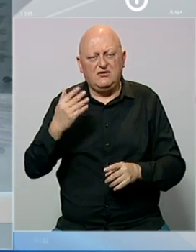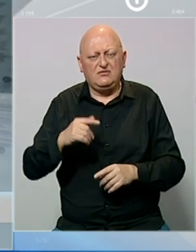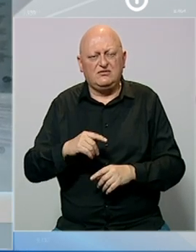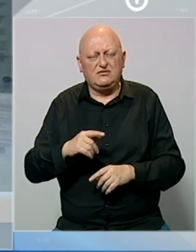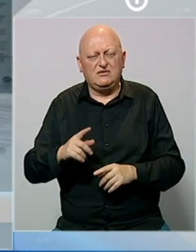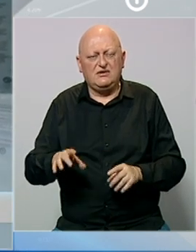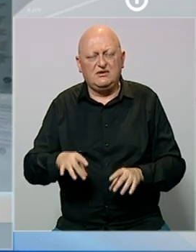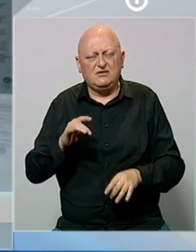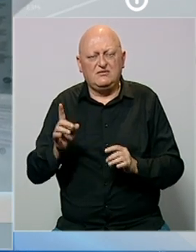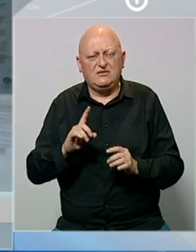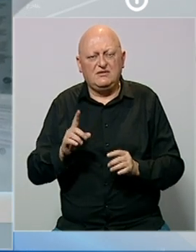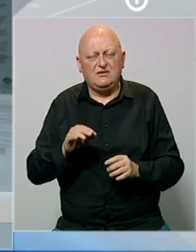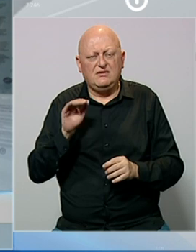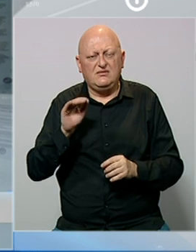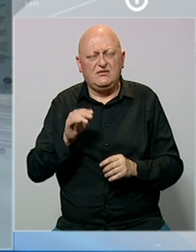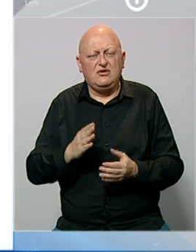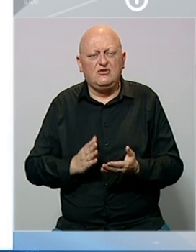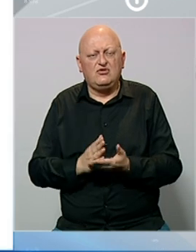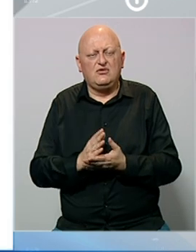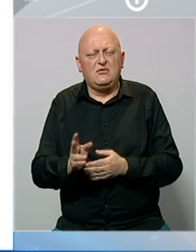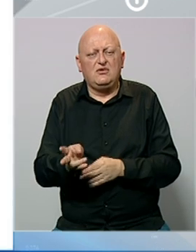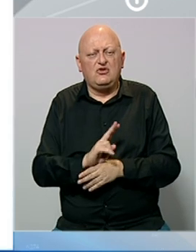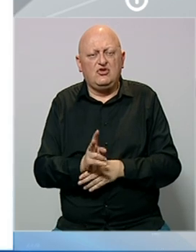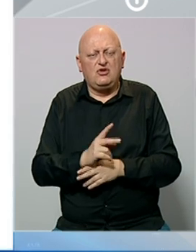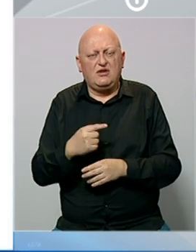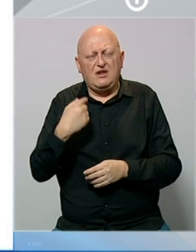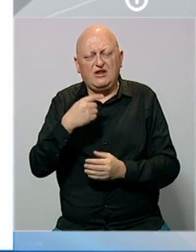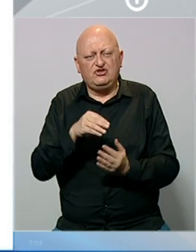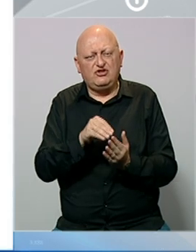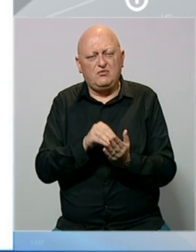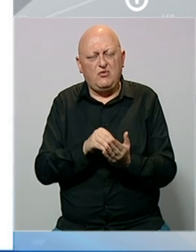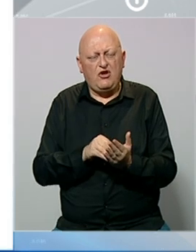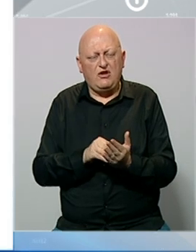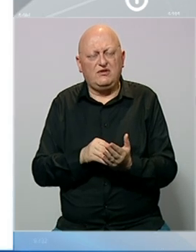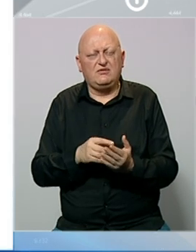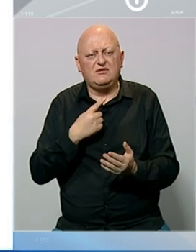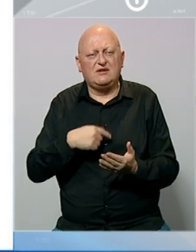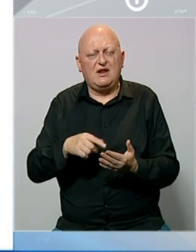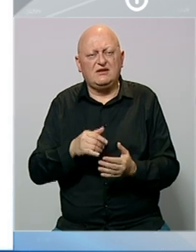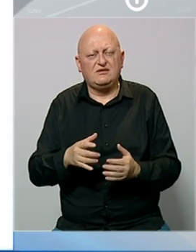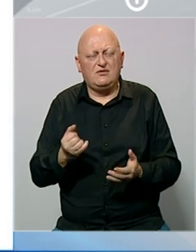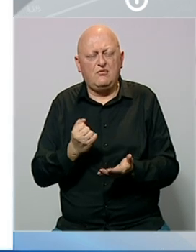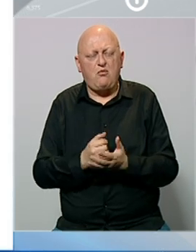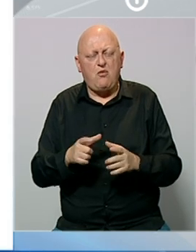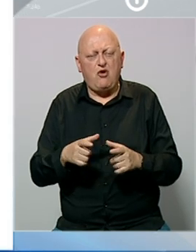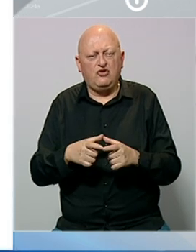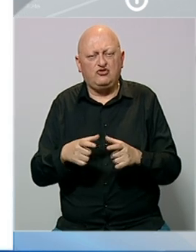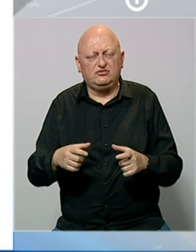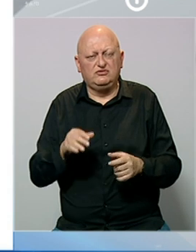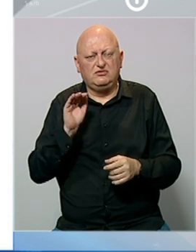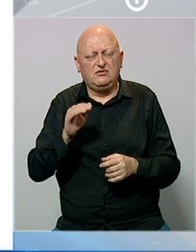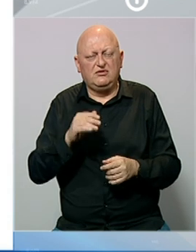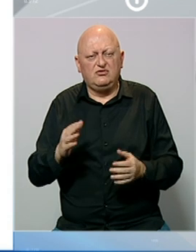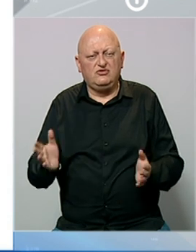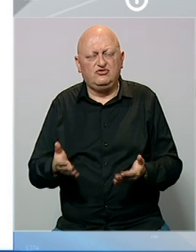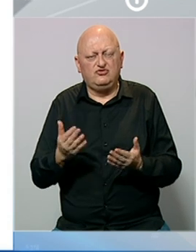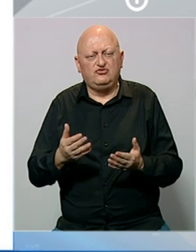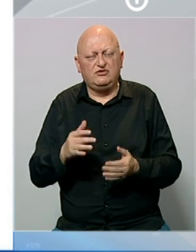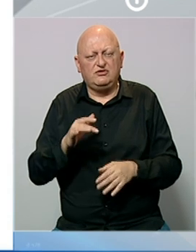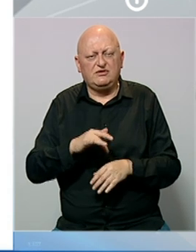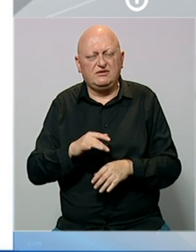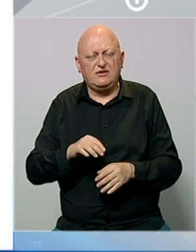izbornih procesa nije bilo prijavljenih slučajeva zloupotrebe ličnih podataka za glasanje putem pošte, kao ni prijava u vezi sa žurnošću